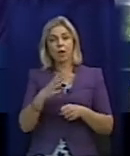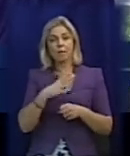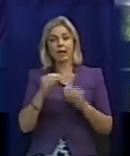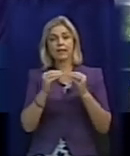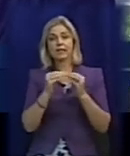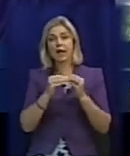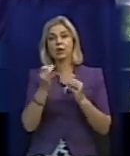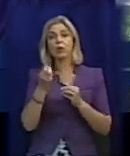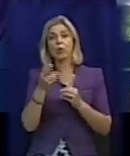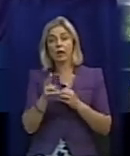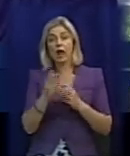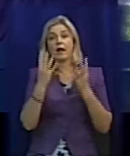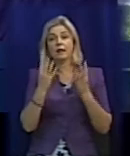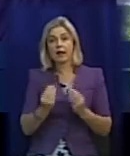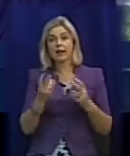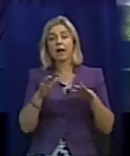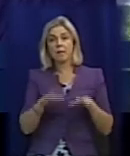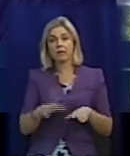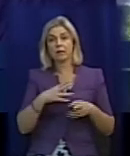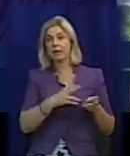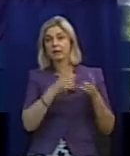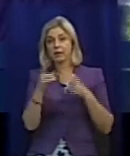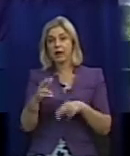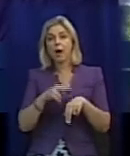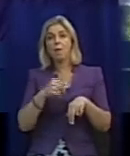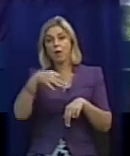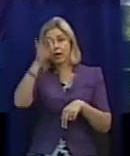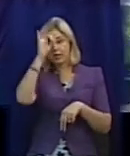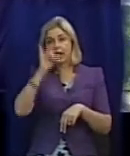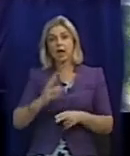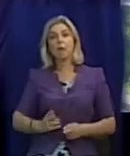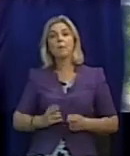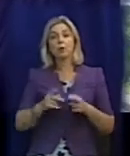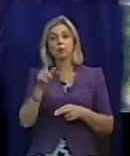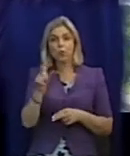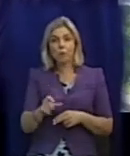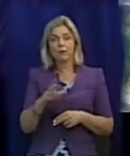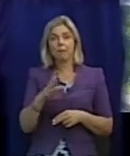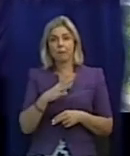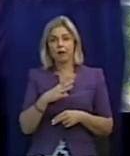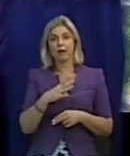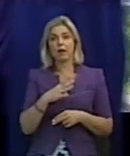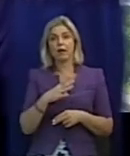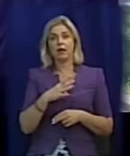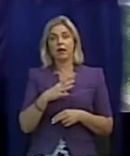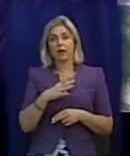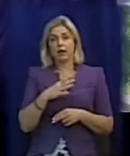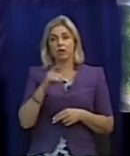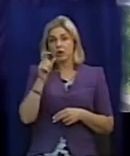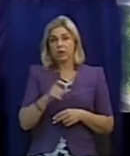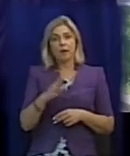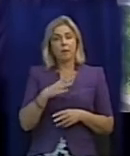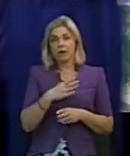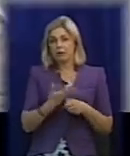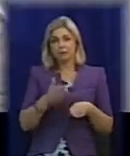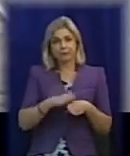червня в день. На місце події прибули патрульні поліцейські. Зломисник саме продовжував лупцювати потерпілого. Чоловік вже був у